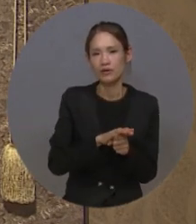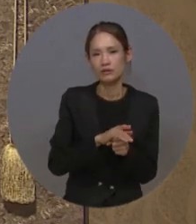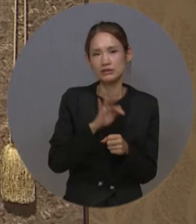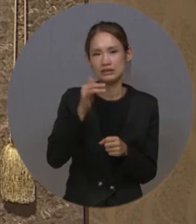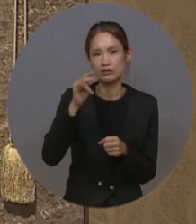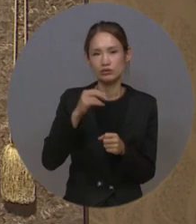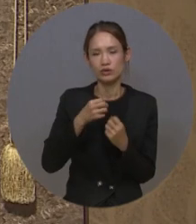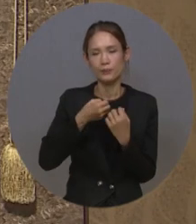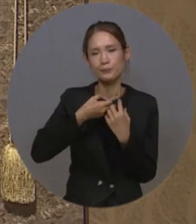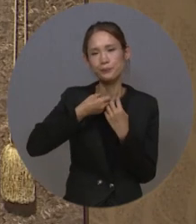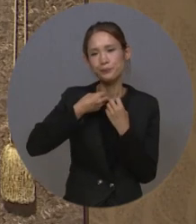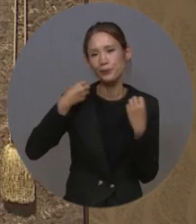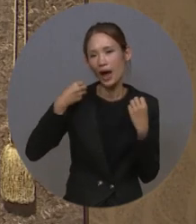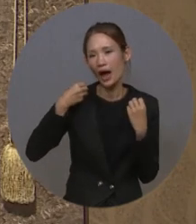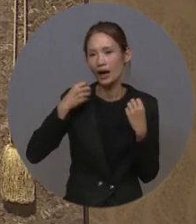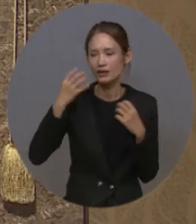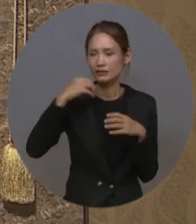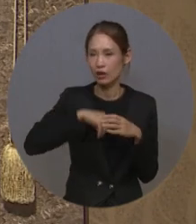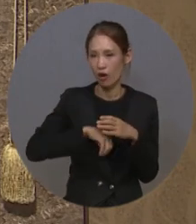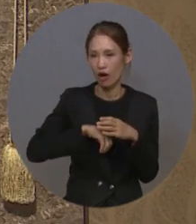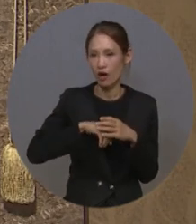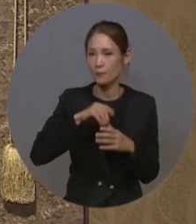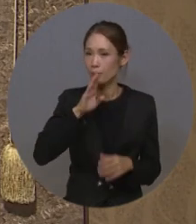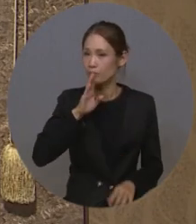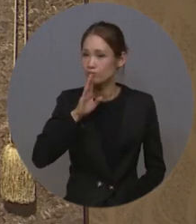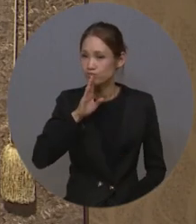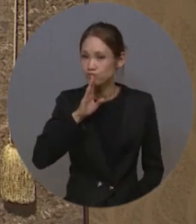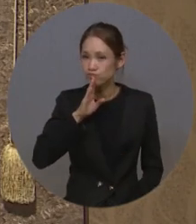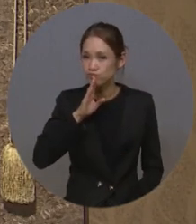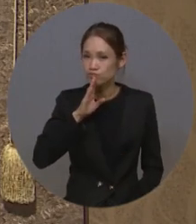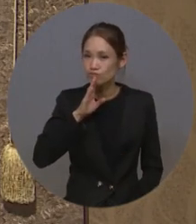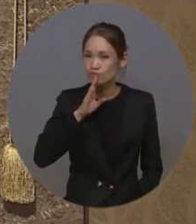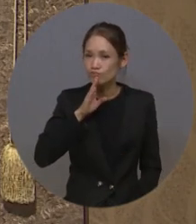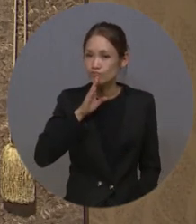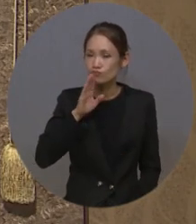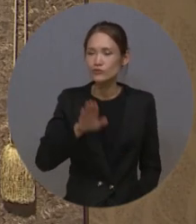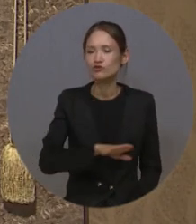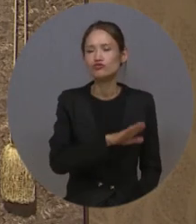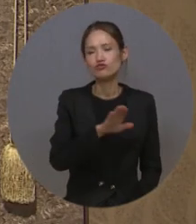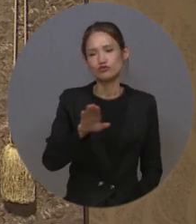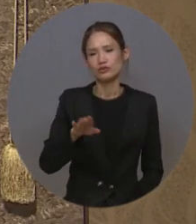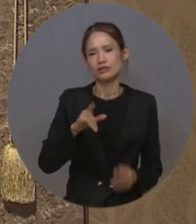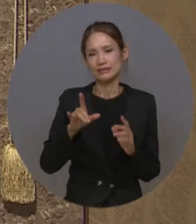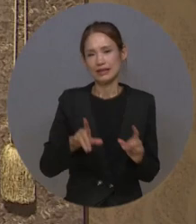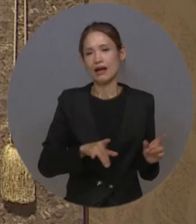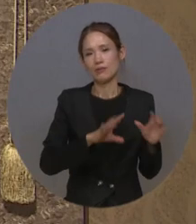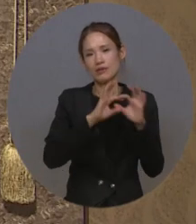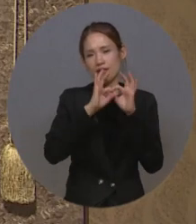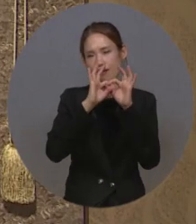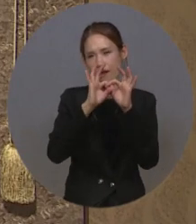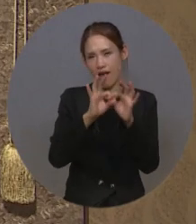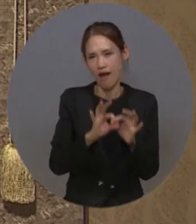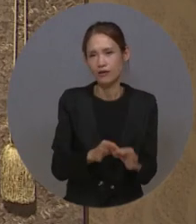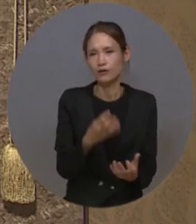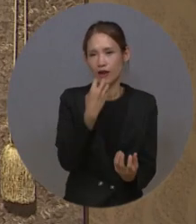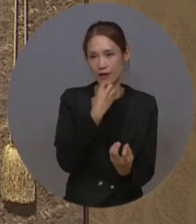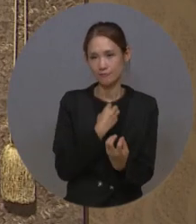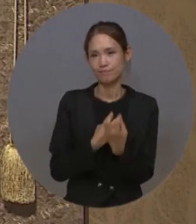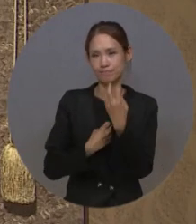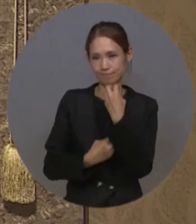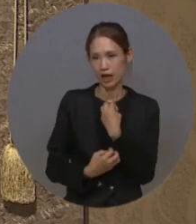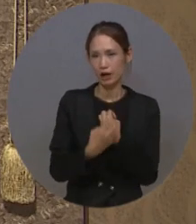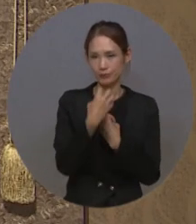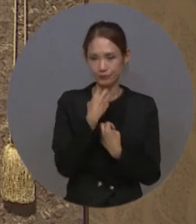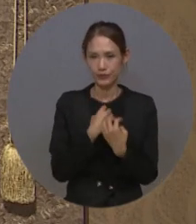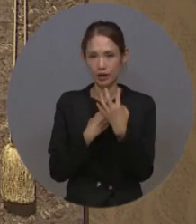들어갑니다. 근데 그게 계속 그런 우리는 살면서 계속 삼키는 동작 중에